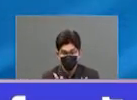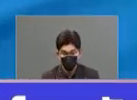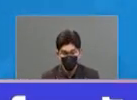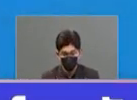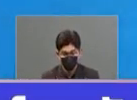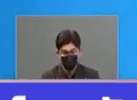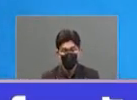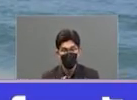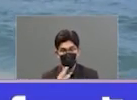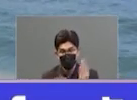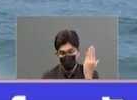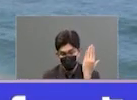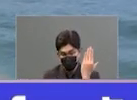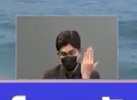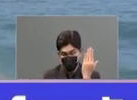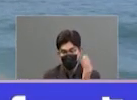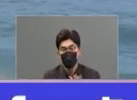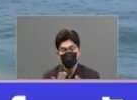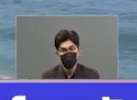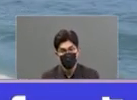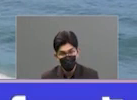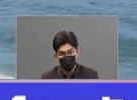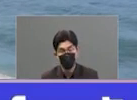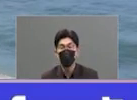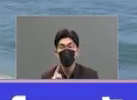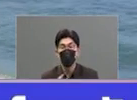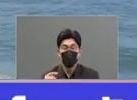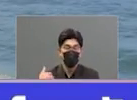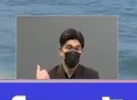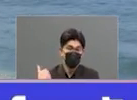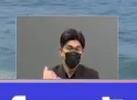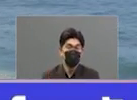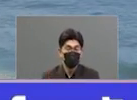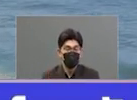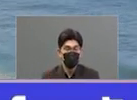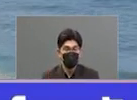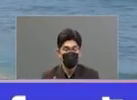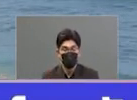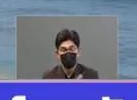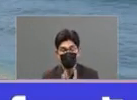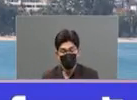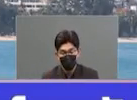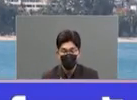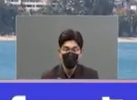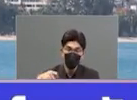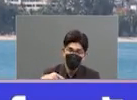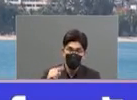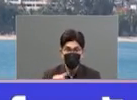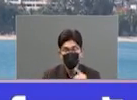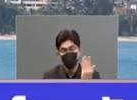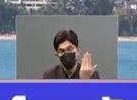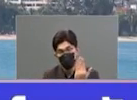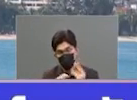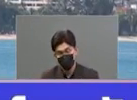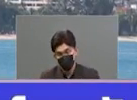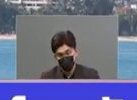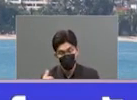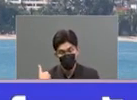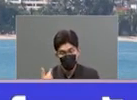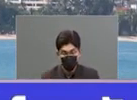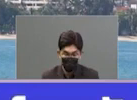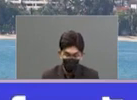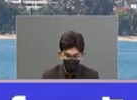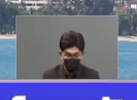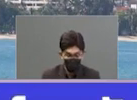งๆธนาคารก็มีproduct สินเชื่อที่เป็น BCG ให้ด้วยต่างหากนะครับก็สามารถขอสินเชื่อได ้ครับตัวอย่างพ